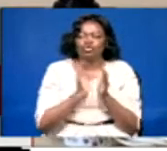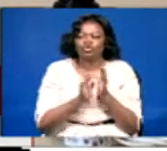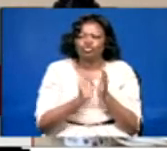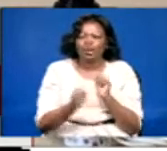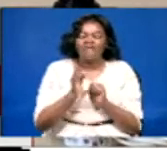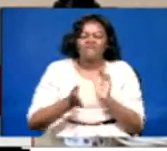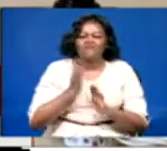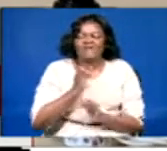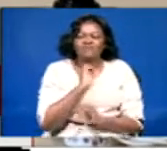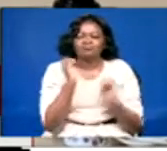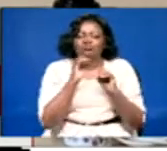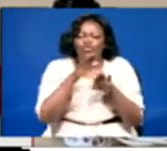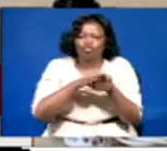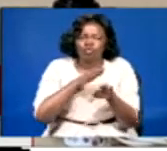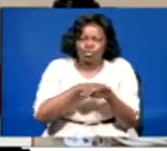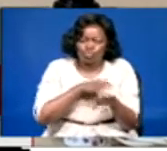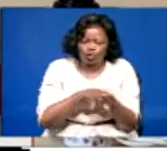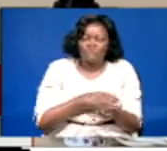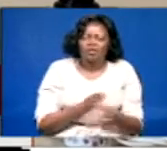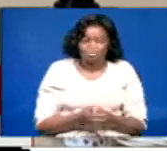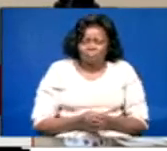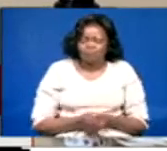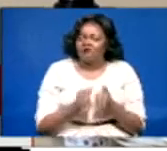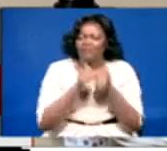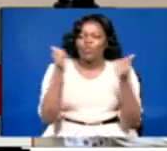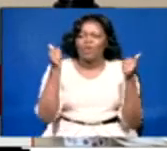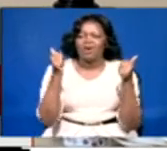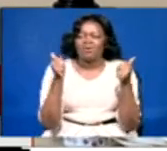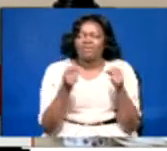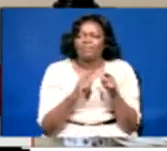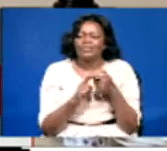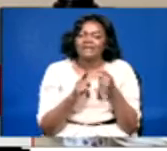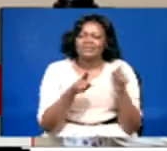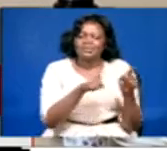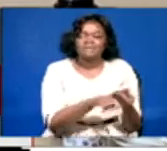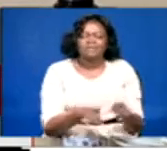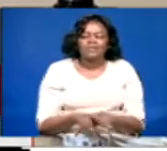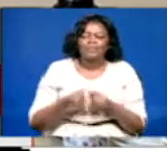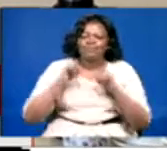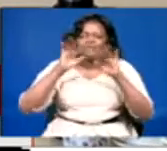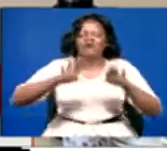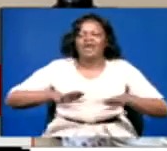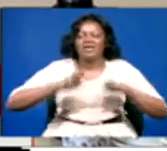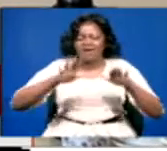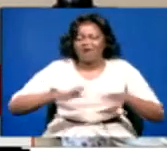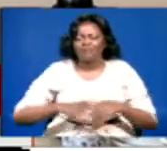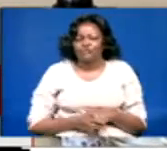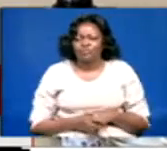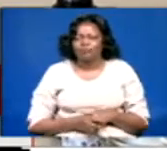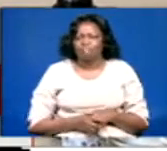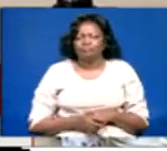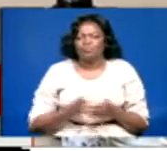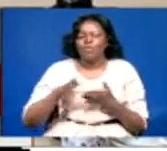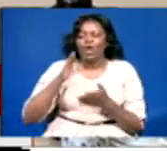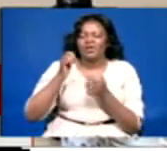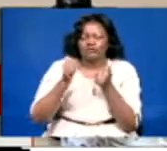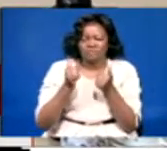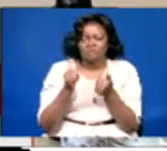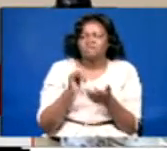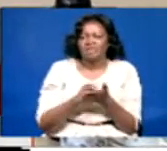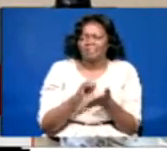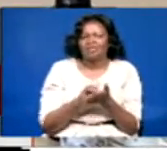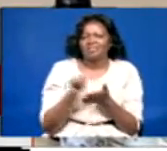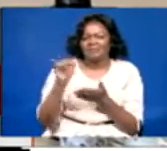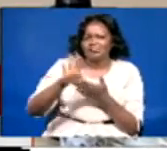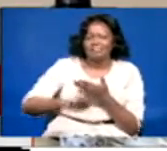Wasiendeshe kwa kazi, waendeshe kwa speed ile ya kadri, na pia wakuwe waangalifu. Sana sana hizo sehemu